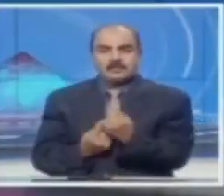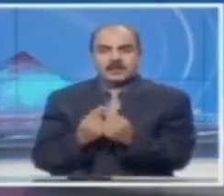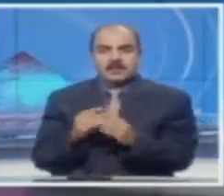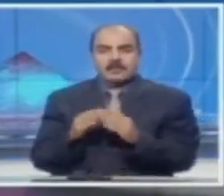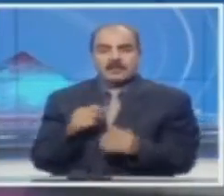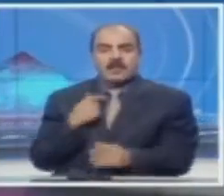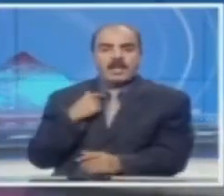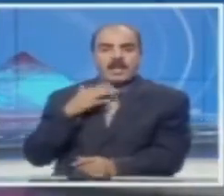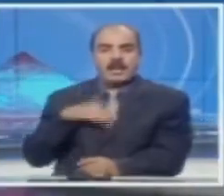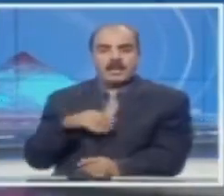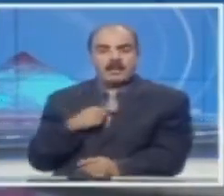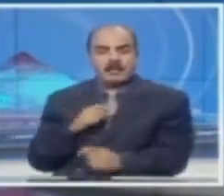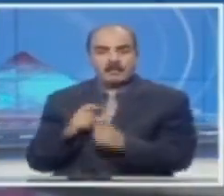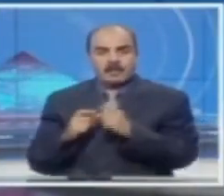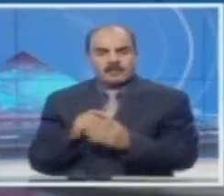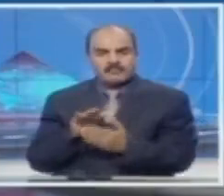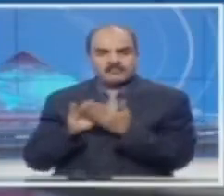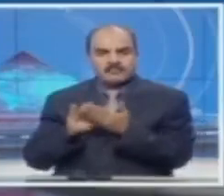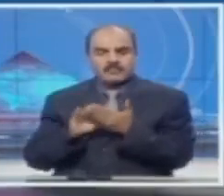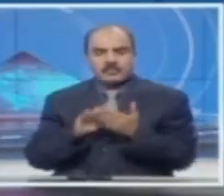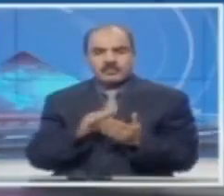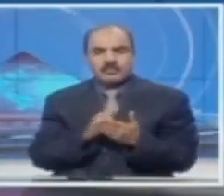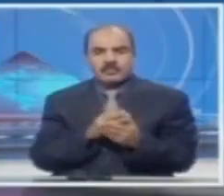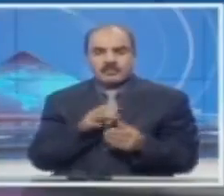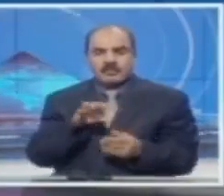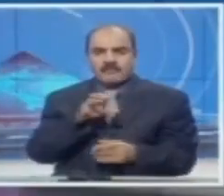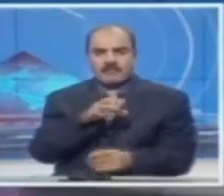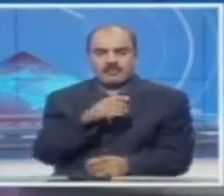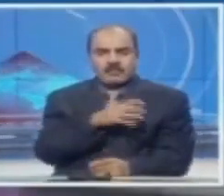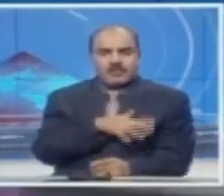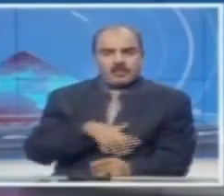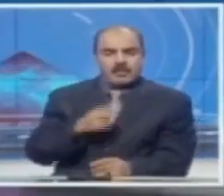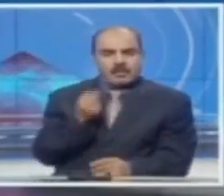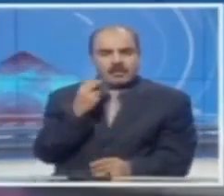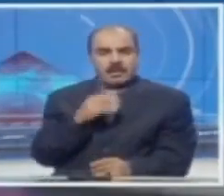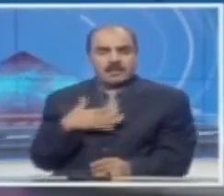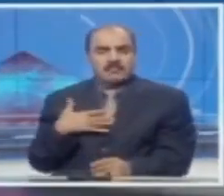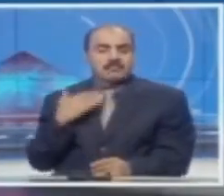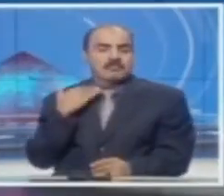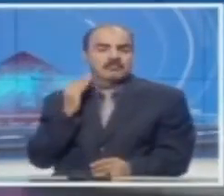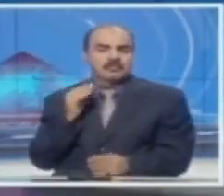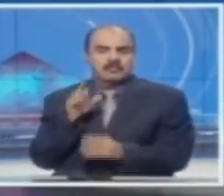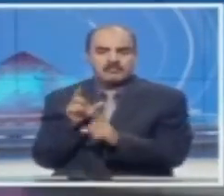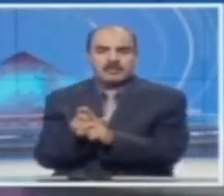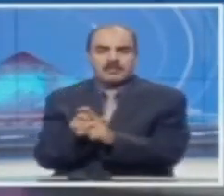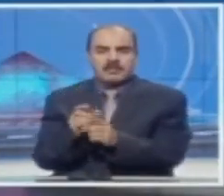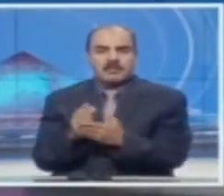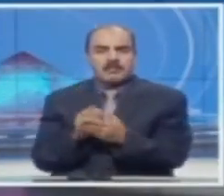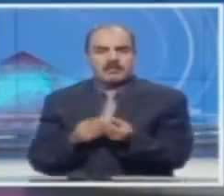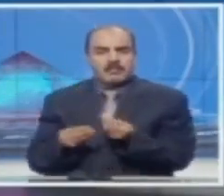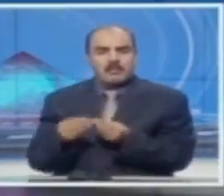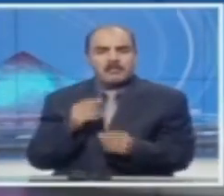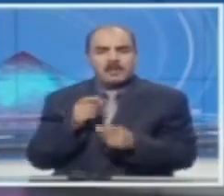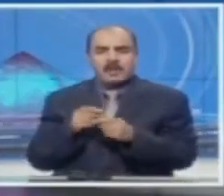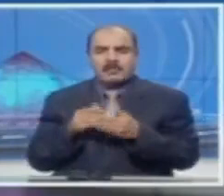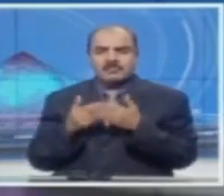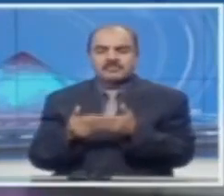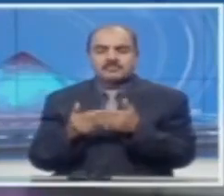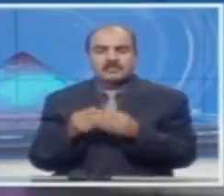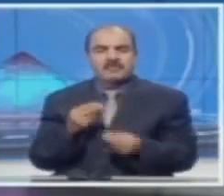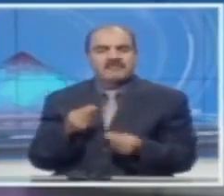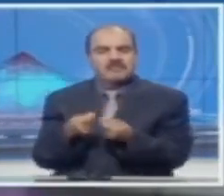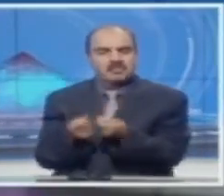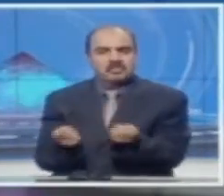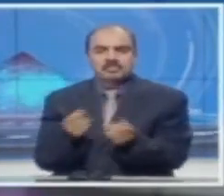علاء فاروق أن البنك يدعم كافة القرى التي تشملها المبادرة الرئاسية حياة كريمة من خلال ما يوفره البنك من خدمات